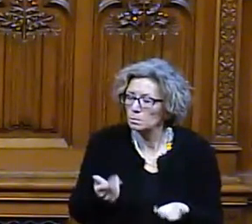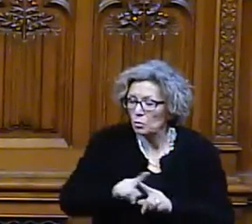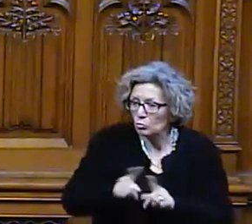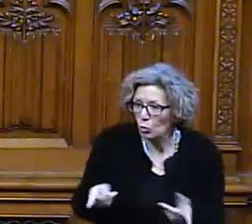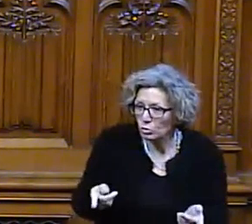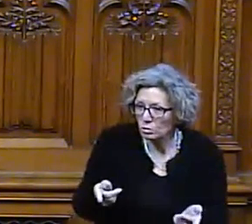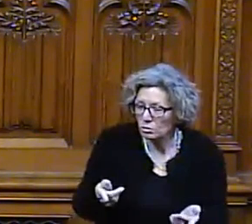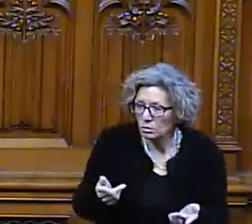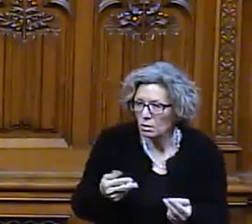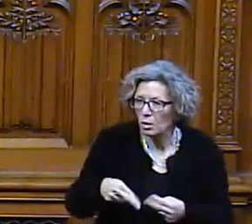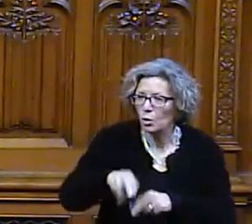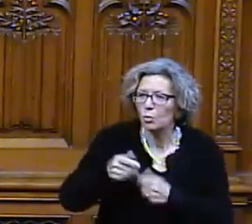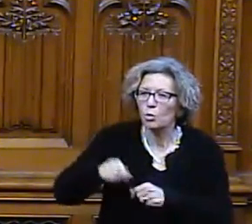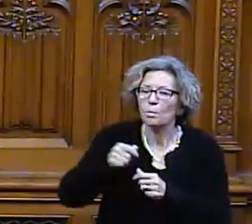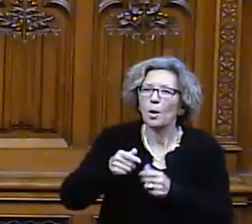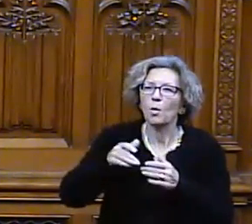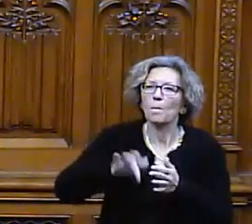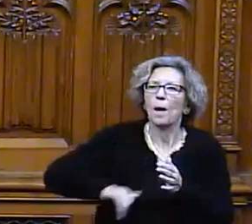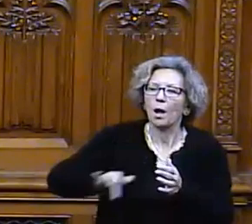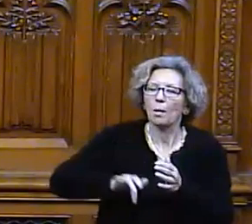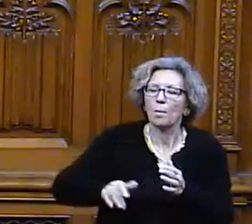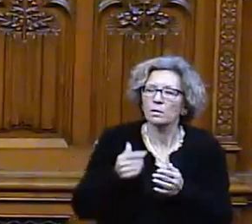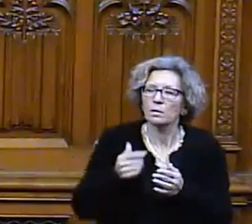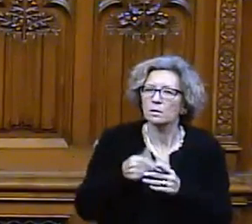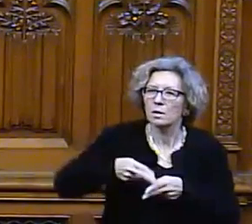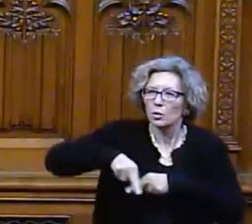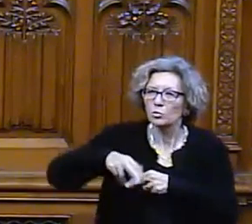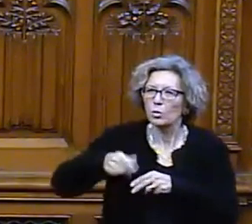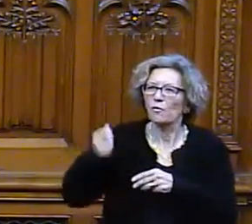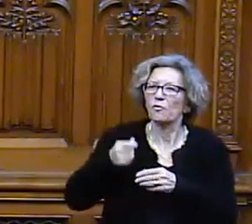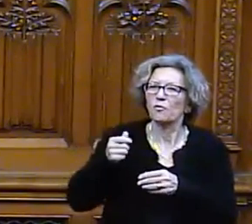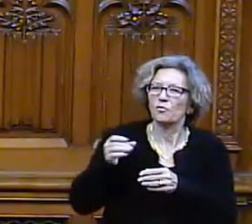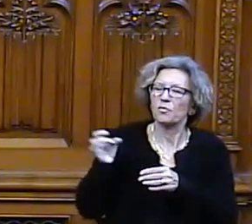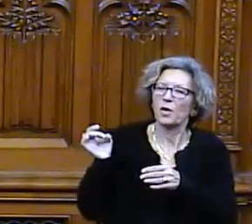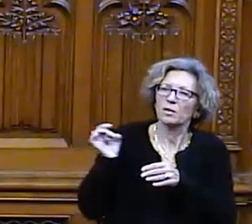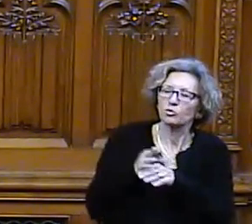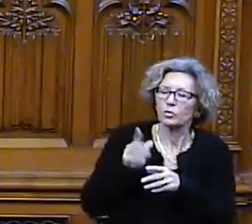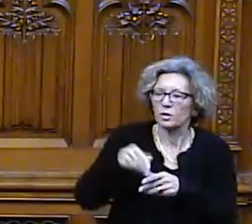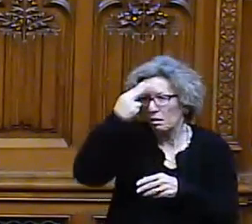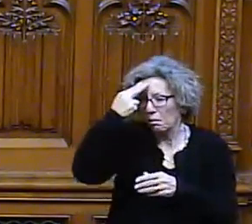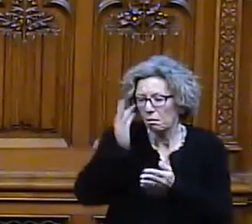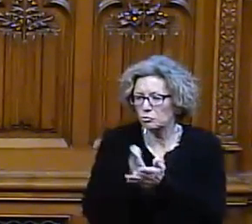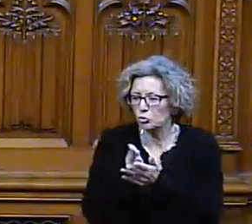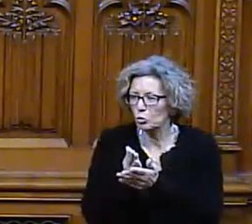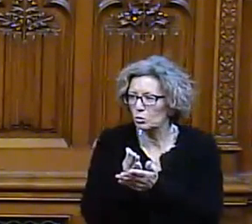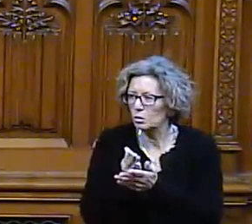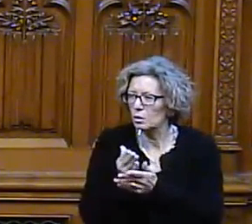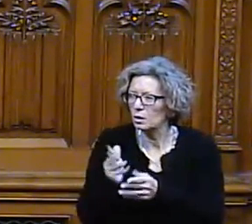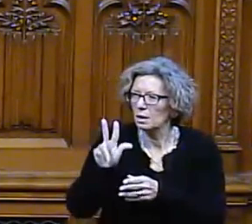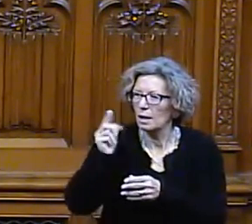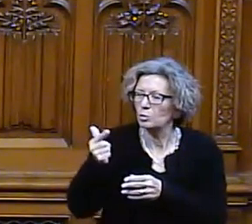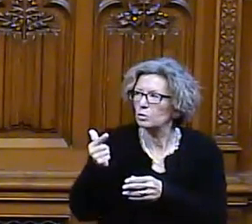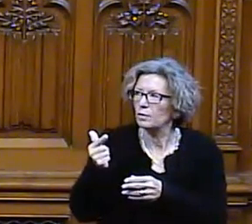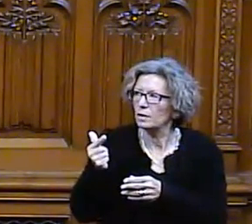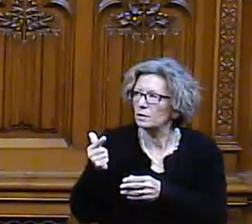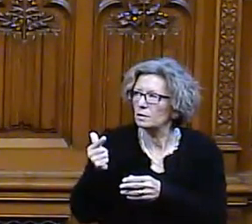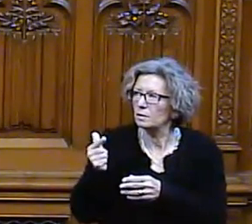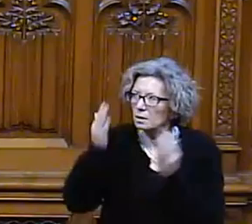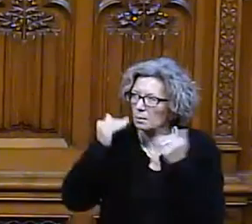Ansonsten Rückbau von Parkplätzen käme, Reduktion der Fahrtgeschwindigkeit käme. Jetzt sollen wir 23